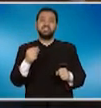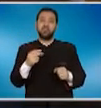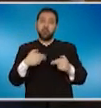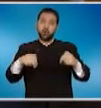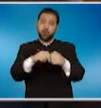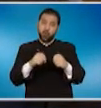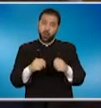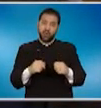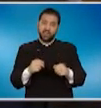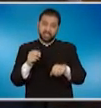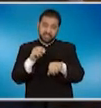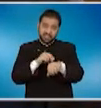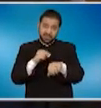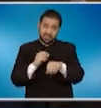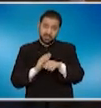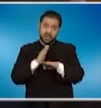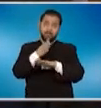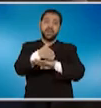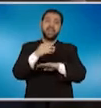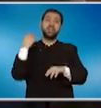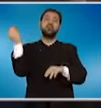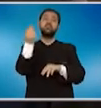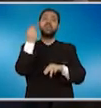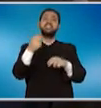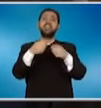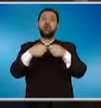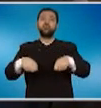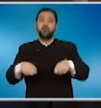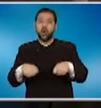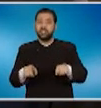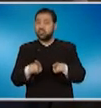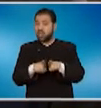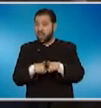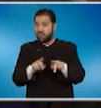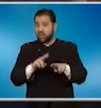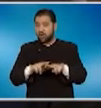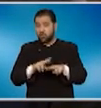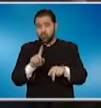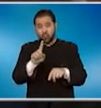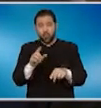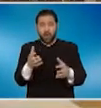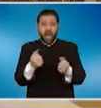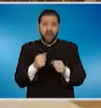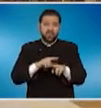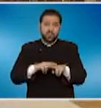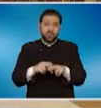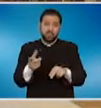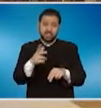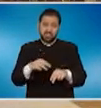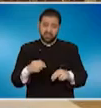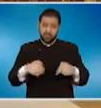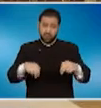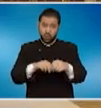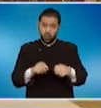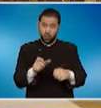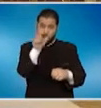prin tranzitivitate de la cel ce o are prin sine însuși, adică de la Dumnezeu. Și tot așa, nu ai cum să fii un sistem de referință tu în tine însuți